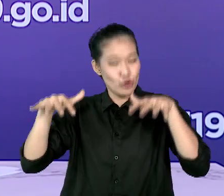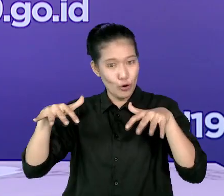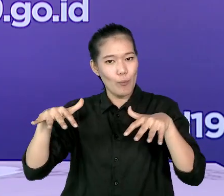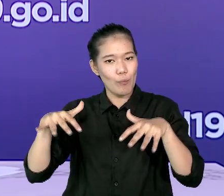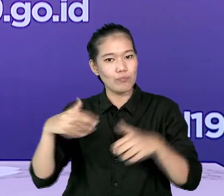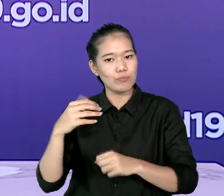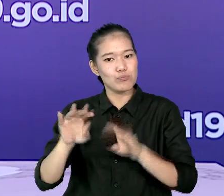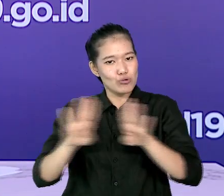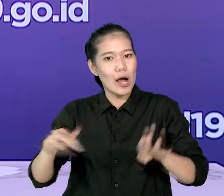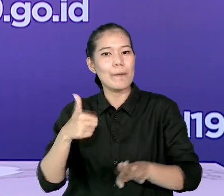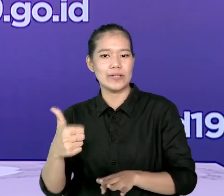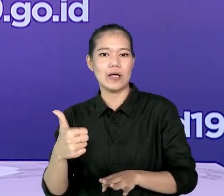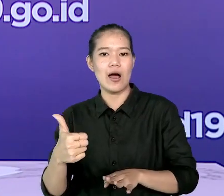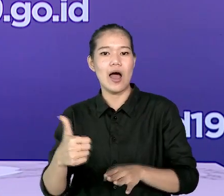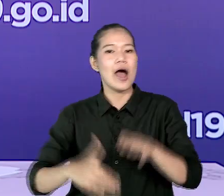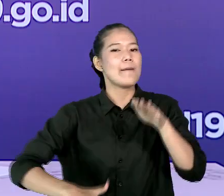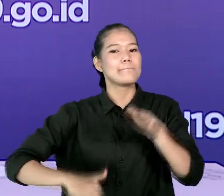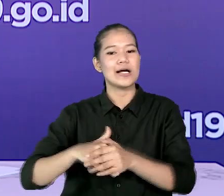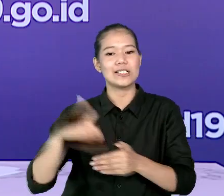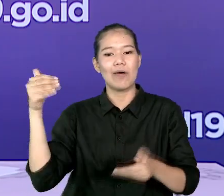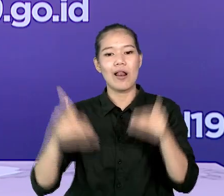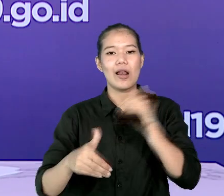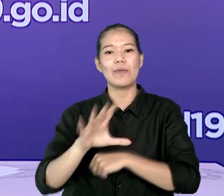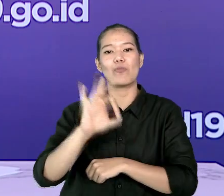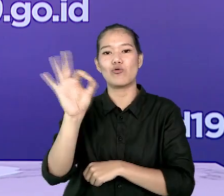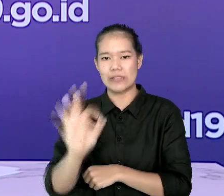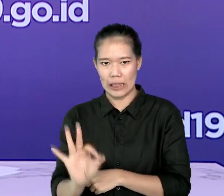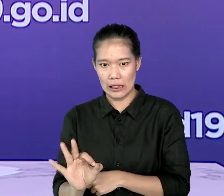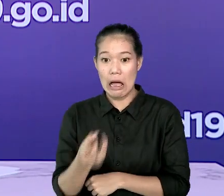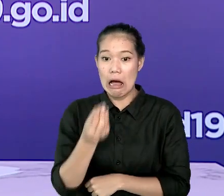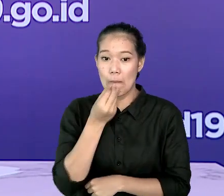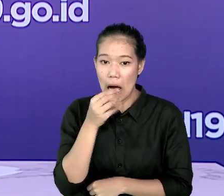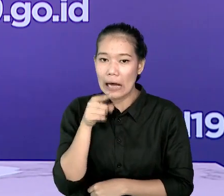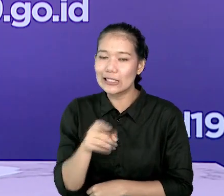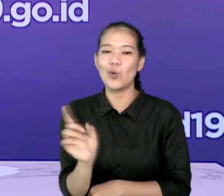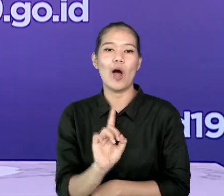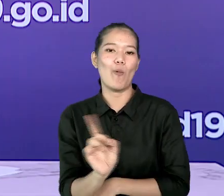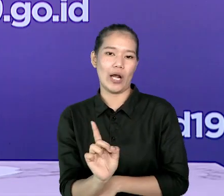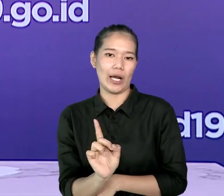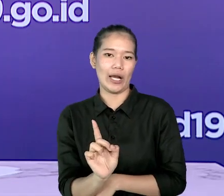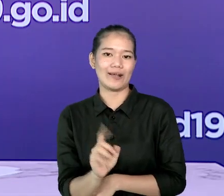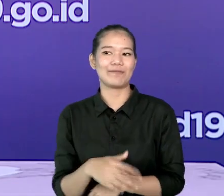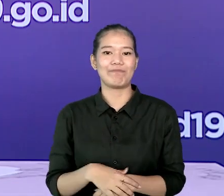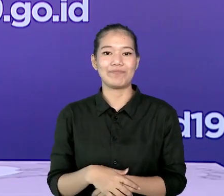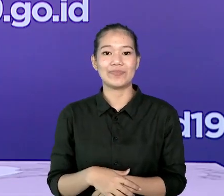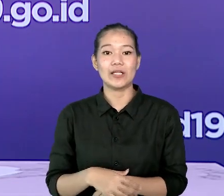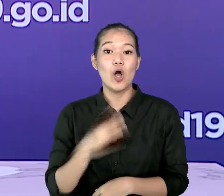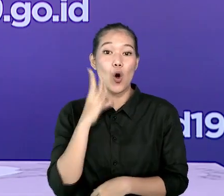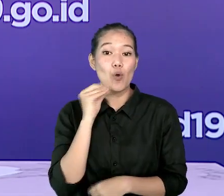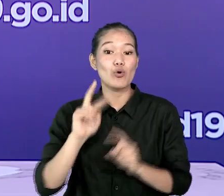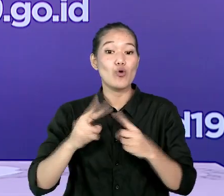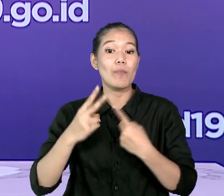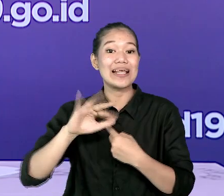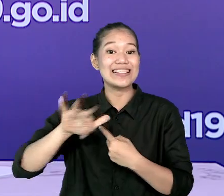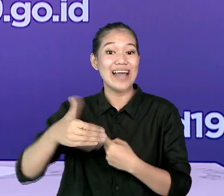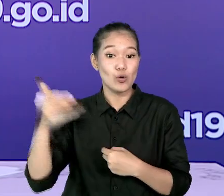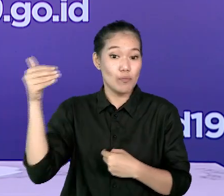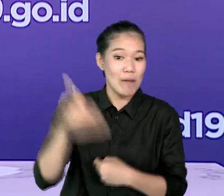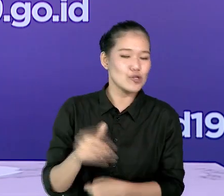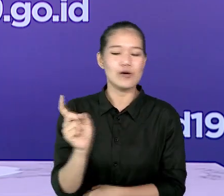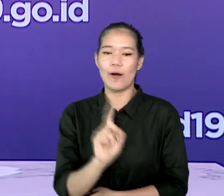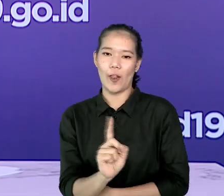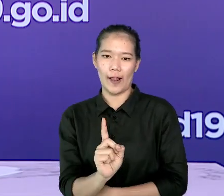maksimal 50% tanpa makan dan minum di dalam ruangan, dan pengunjung di bawah umur 12 tahun dilarang